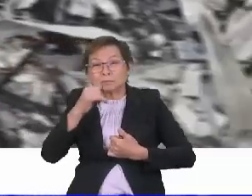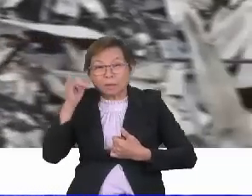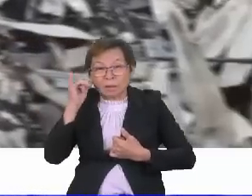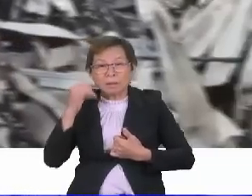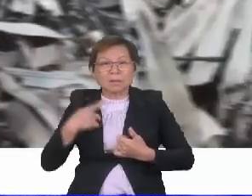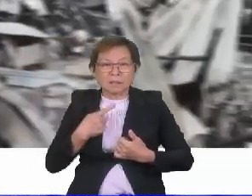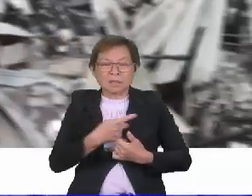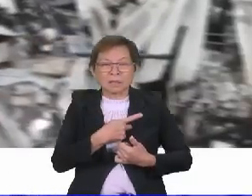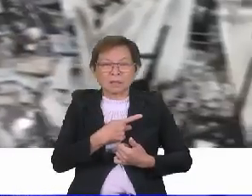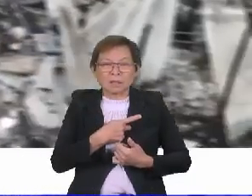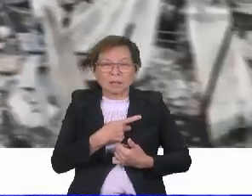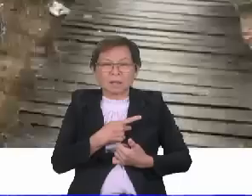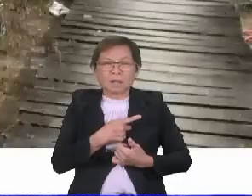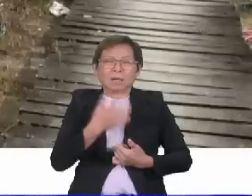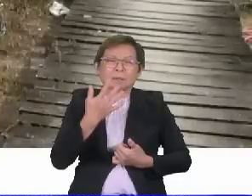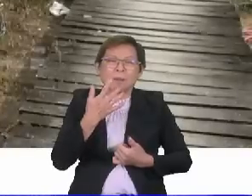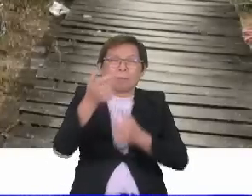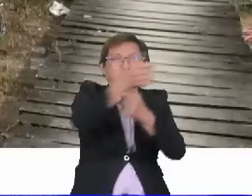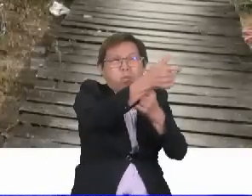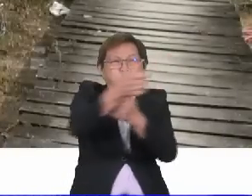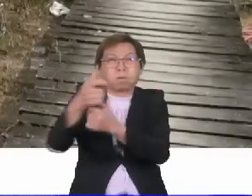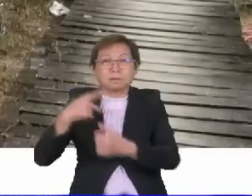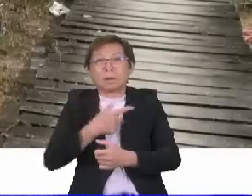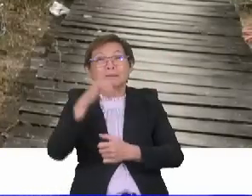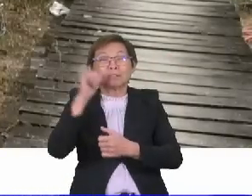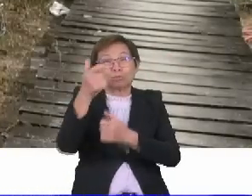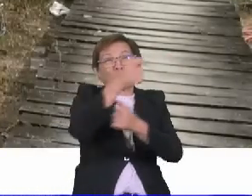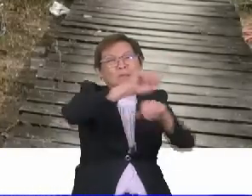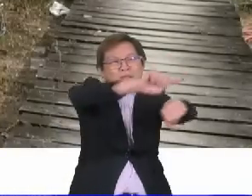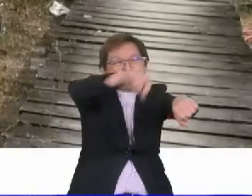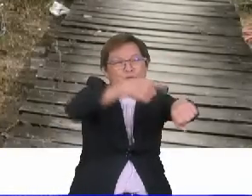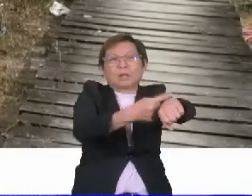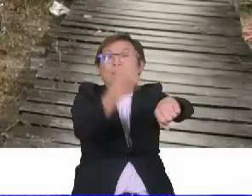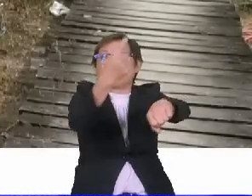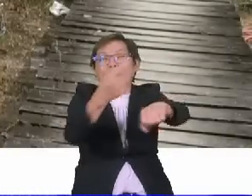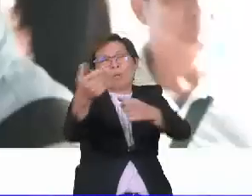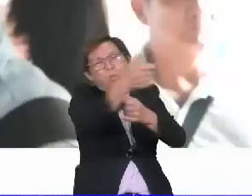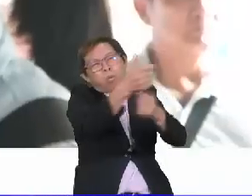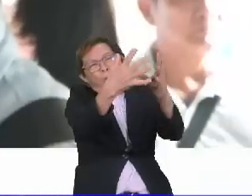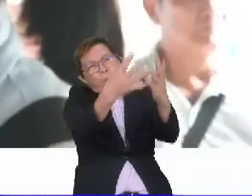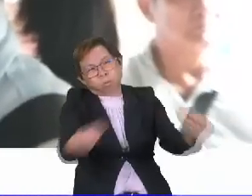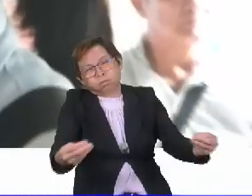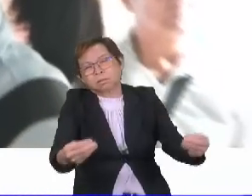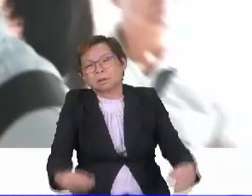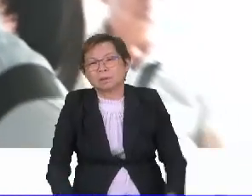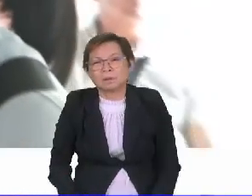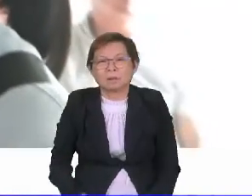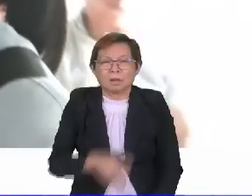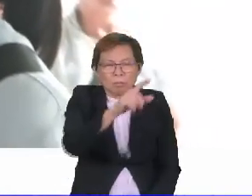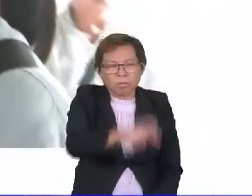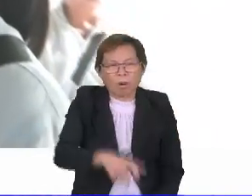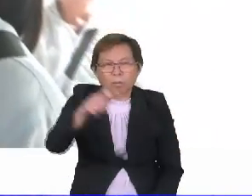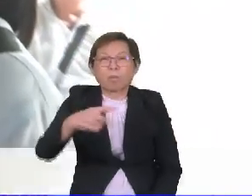bersekolah dapat memadam api dengan satu jam lebih ya kita dapat malam api ketika ini penduduk